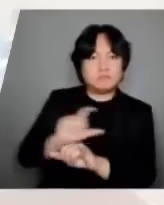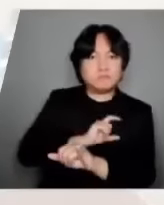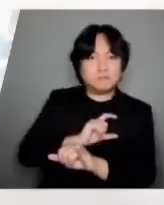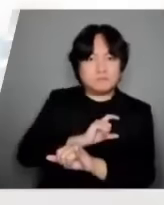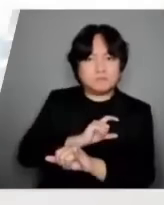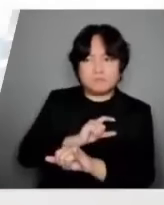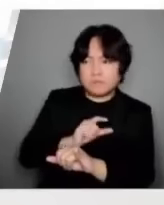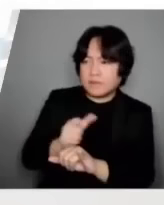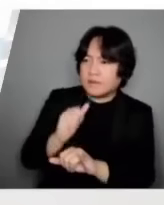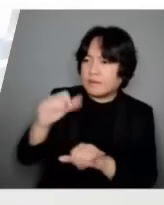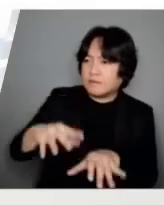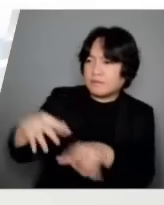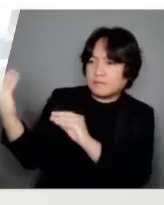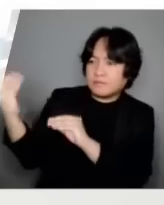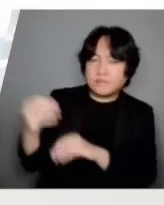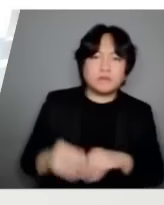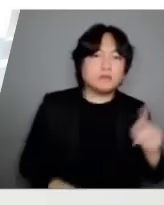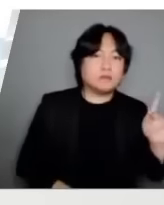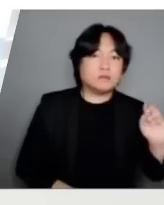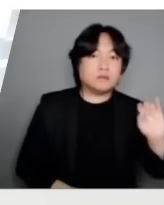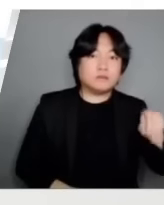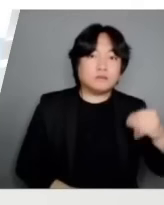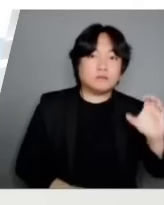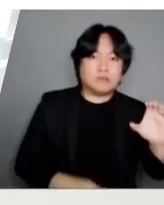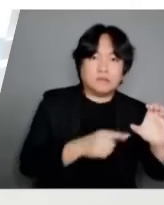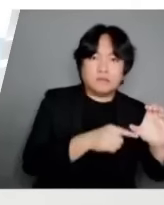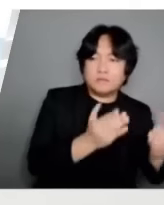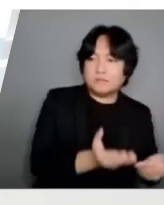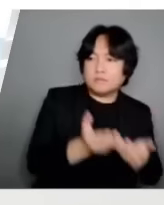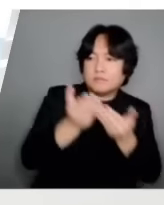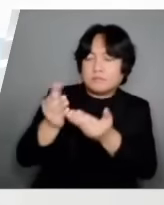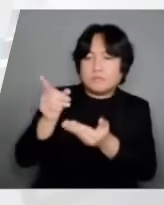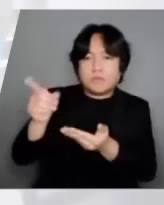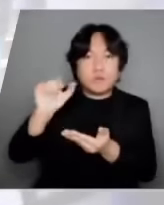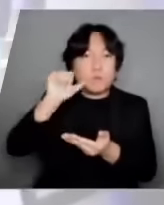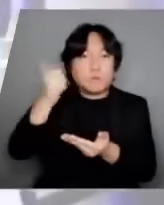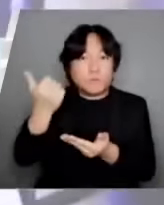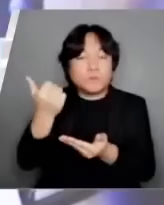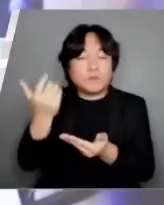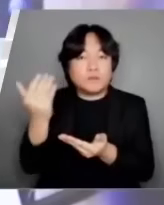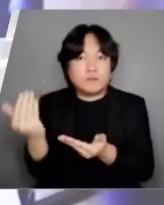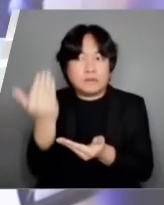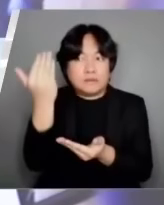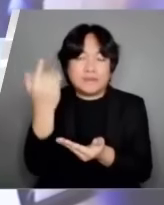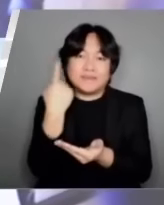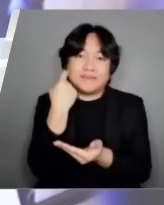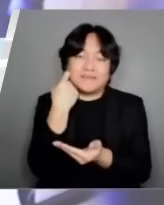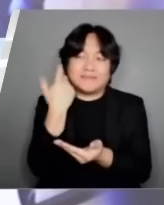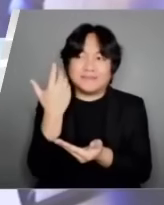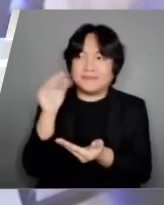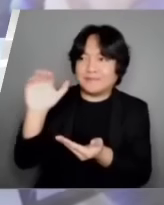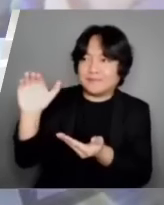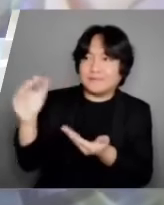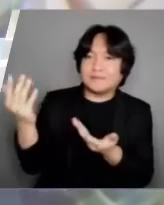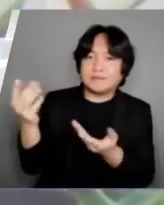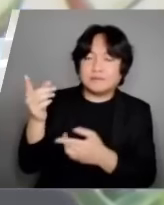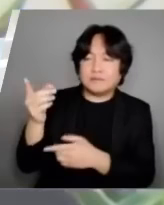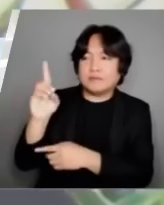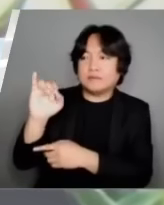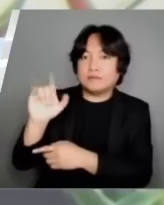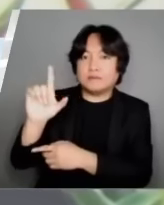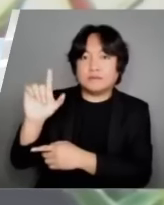Davao RTC kinaumagahan. Nais nilang ipakontempt ng korte sina DILG Secretary Benhor Abalos,